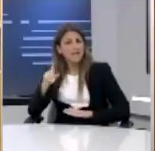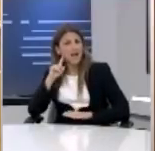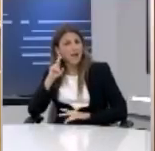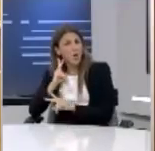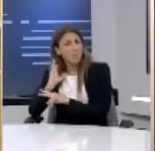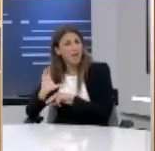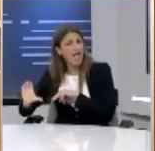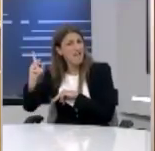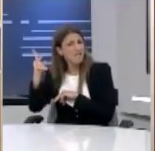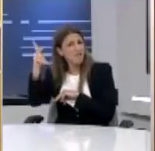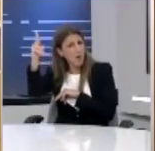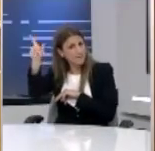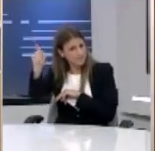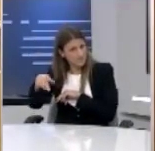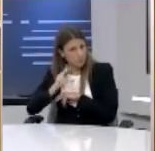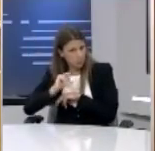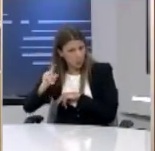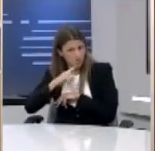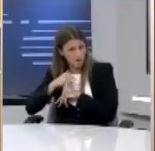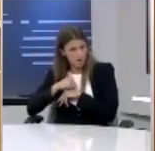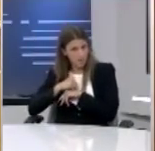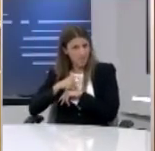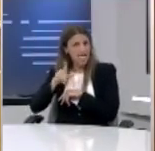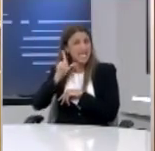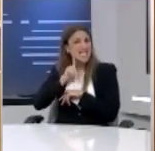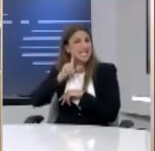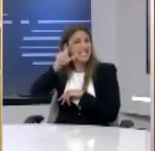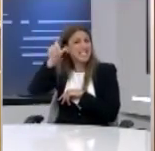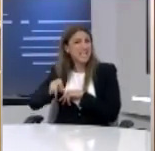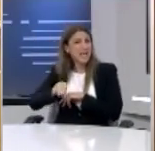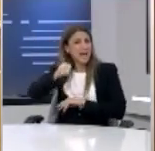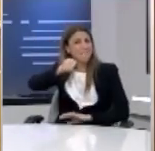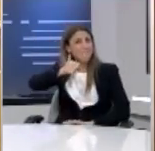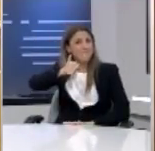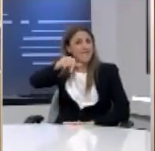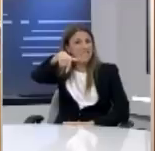κυρία Μιγιάτοβιτς, που επισκέφθηκε τη χώρα μας. Ξέρετε τι δήλωσε σήμερα?